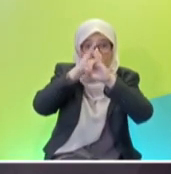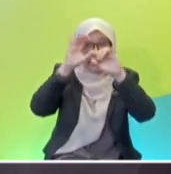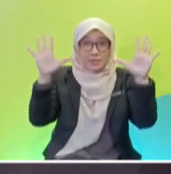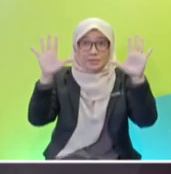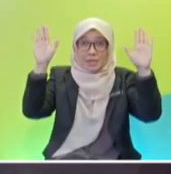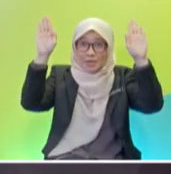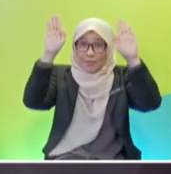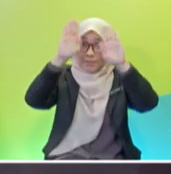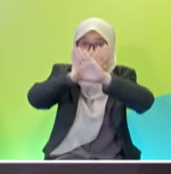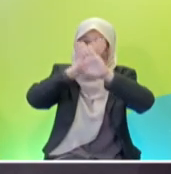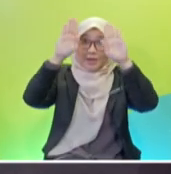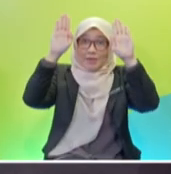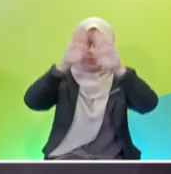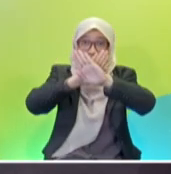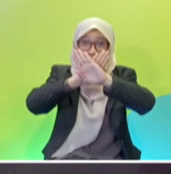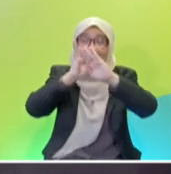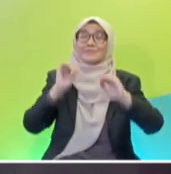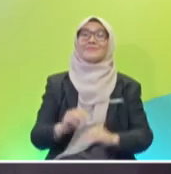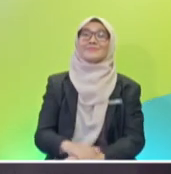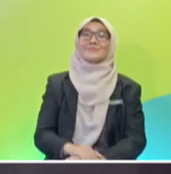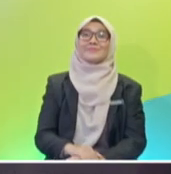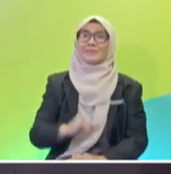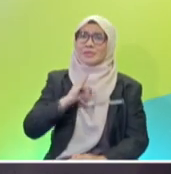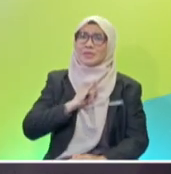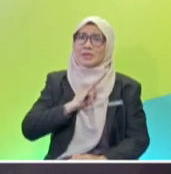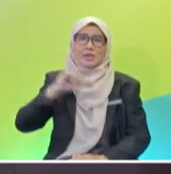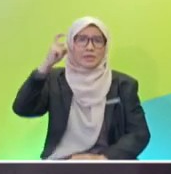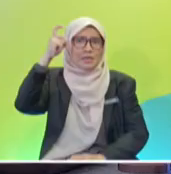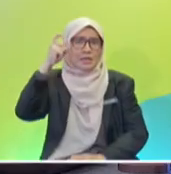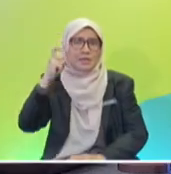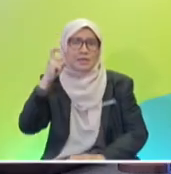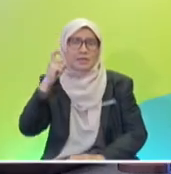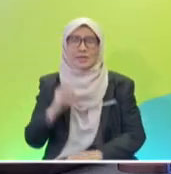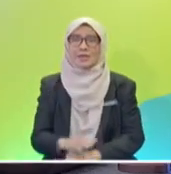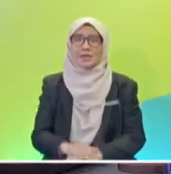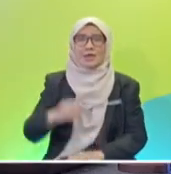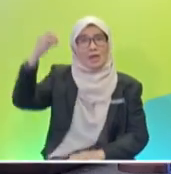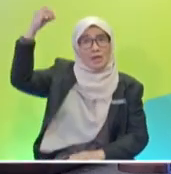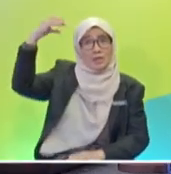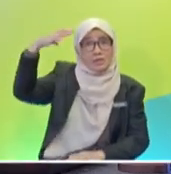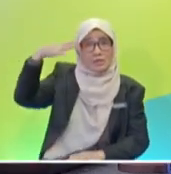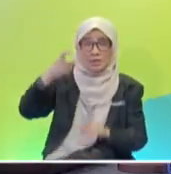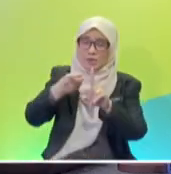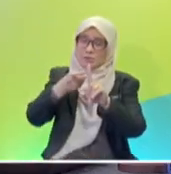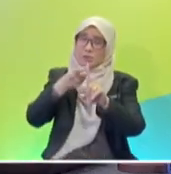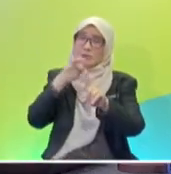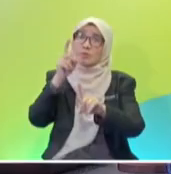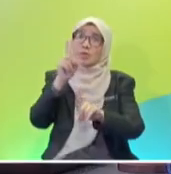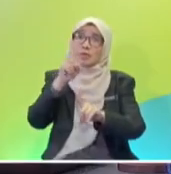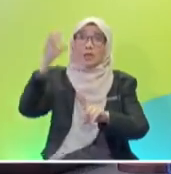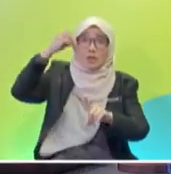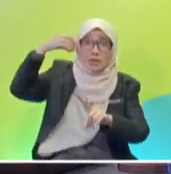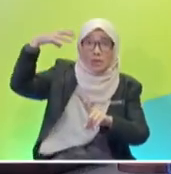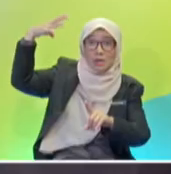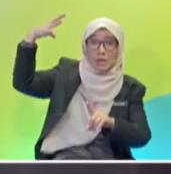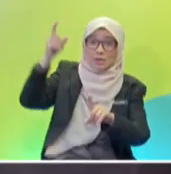rasa banyak kita nak belajar sama-sama tu cikgu. Cikgu, saya tertanya juga. Cahaya ni mana datangnya cikgu? Apa sumber-sumber cahaya